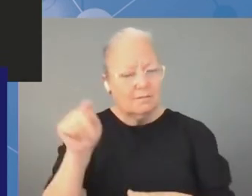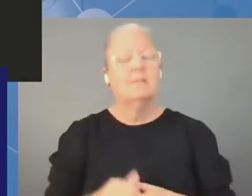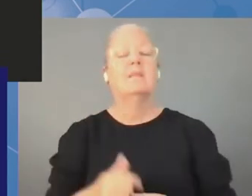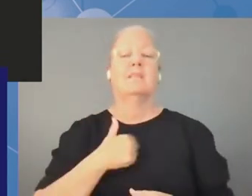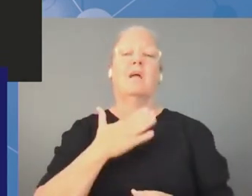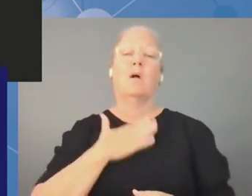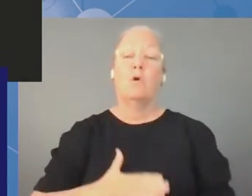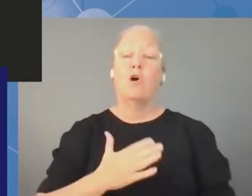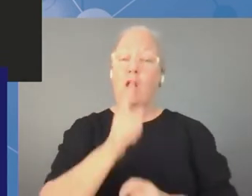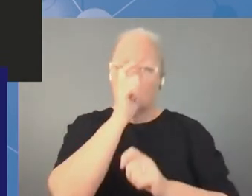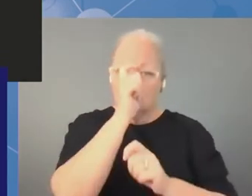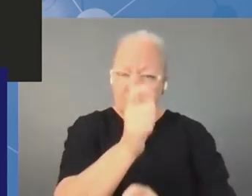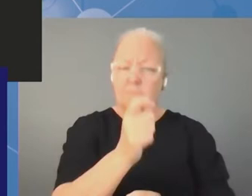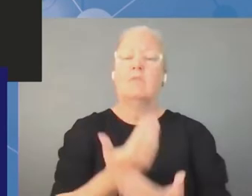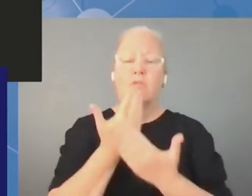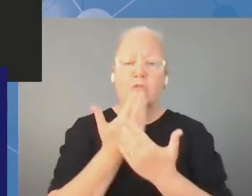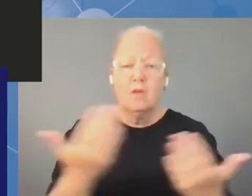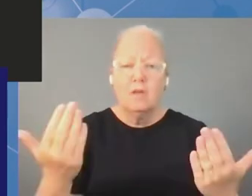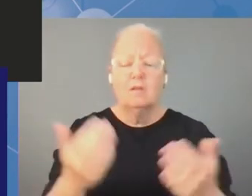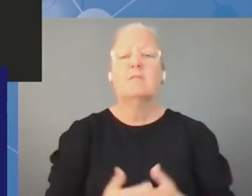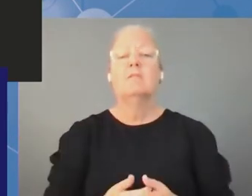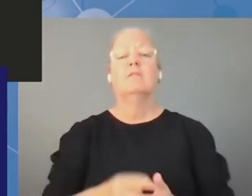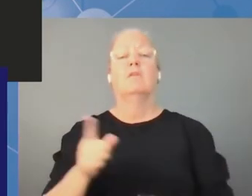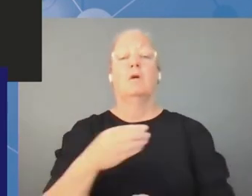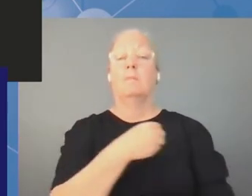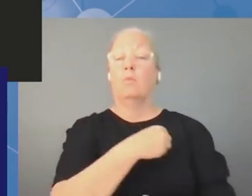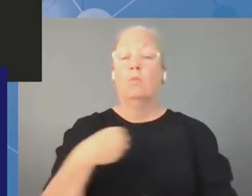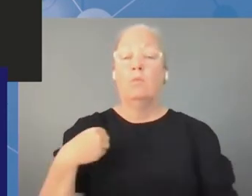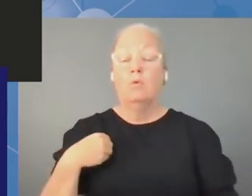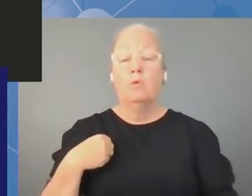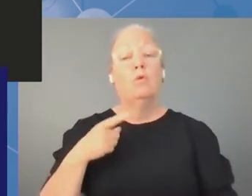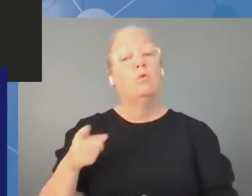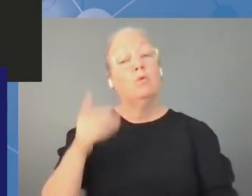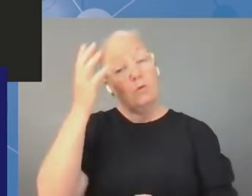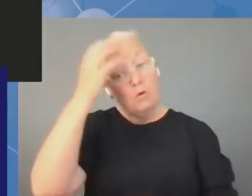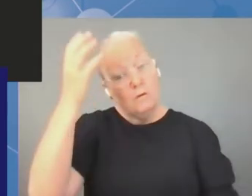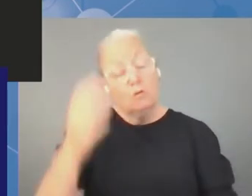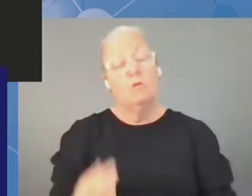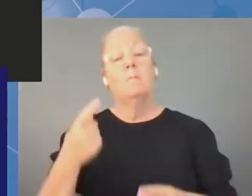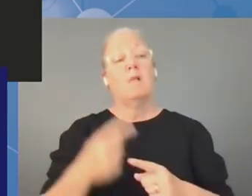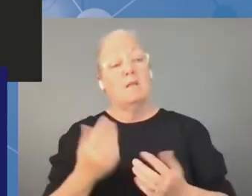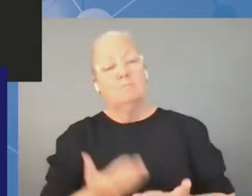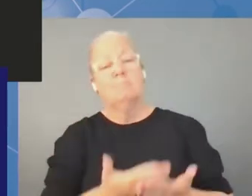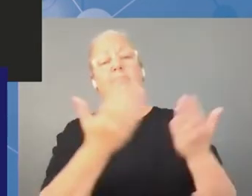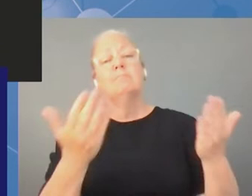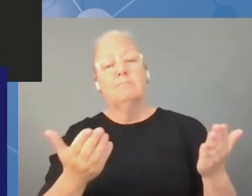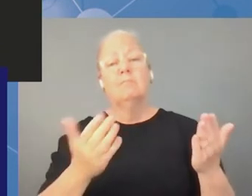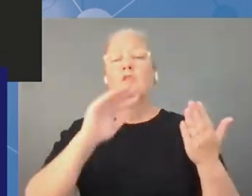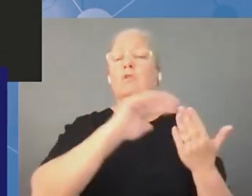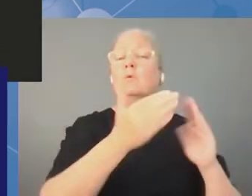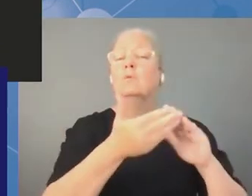عدة أيام أمضيتها في كاتوفيسا، لذلك أود أن أستغل الفرصة لشكر الحكومة البولندية